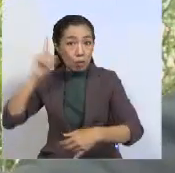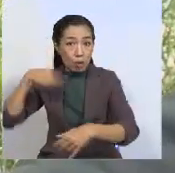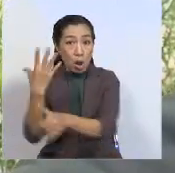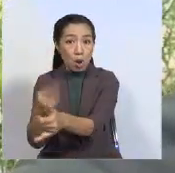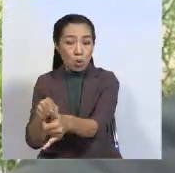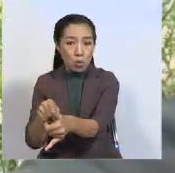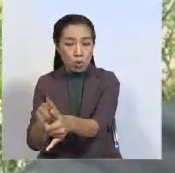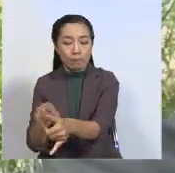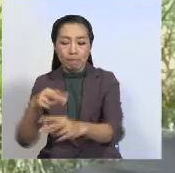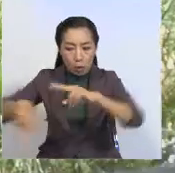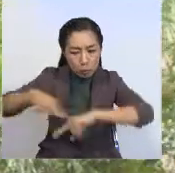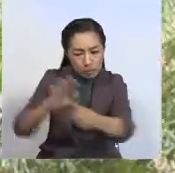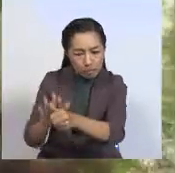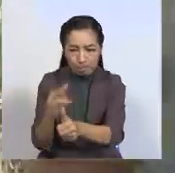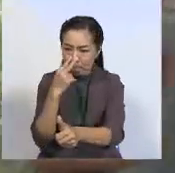ดครับ